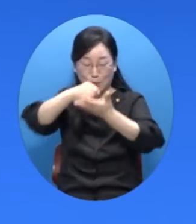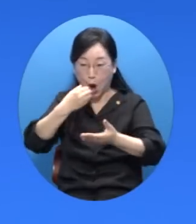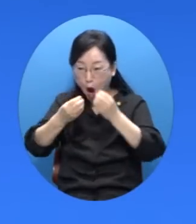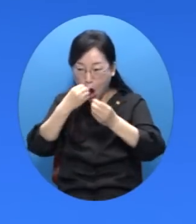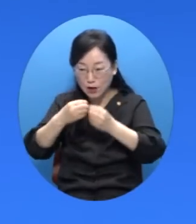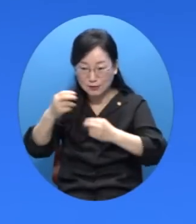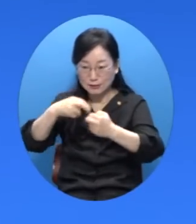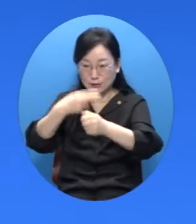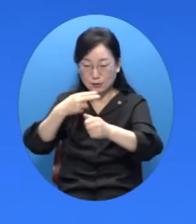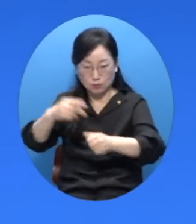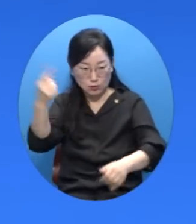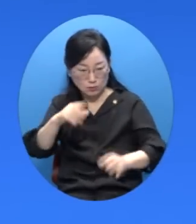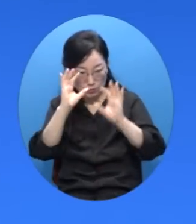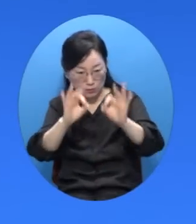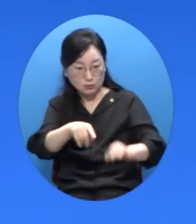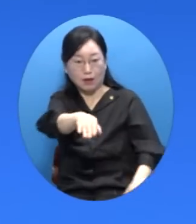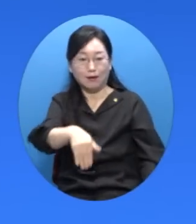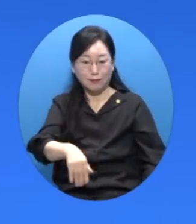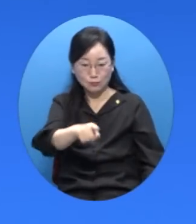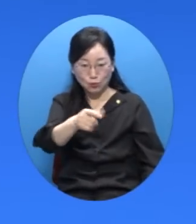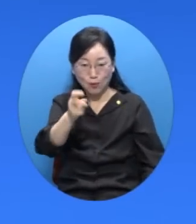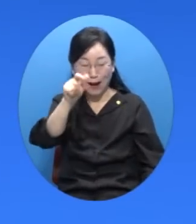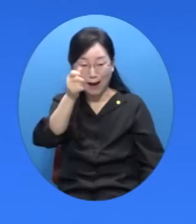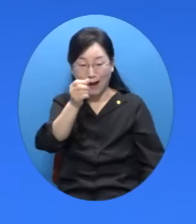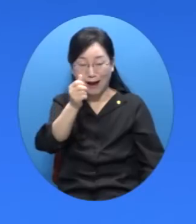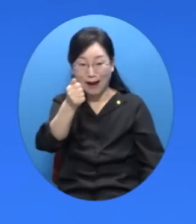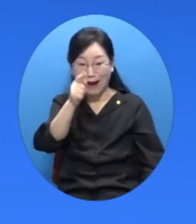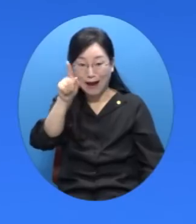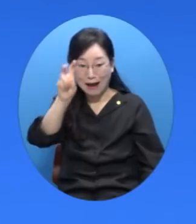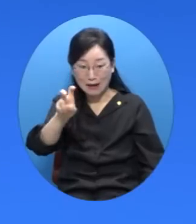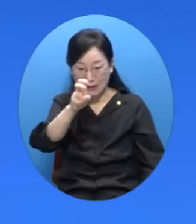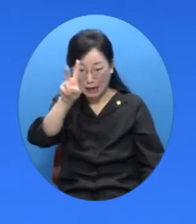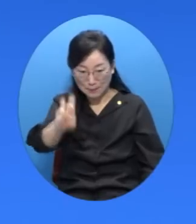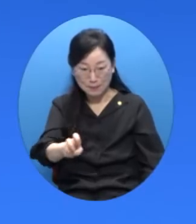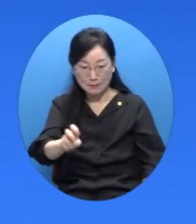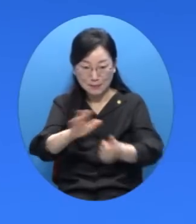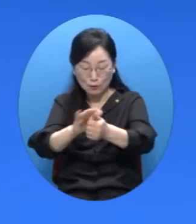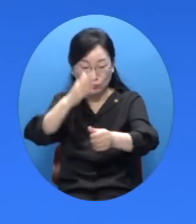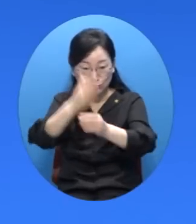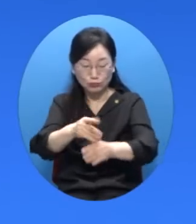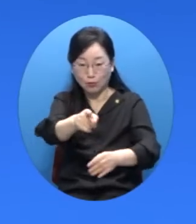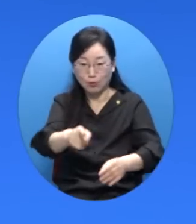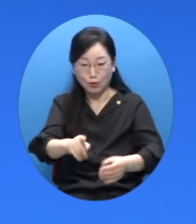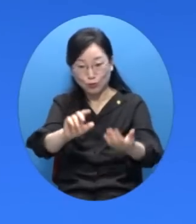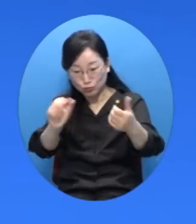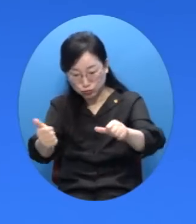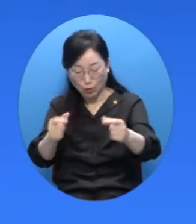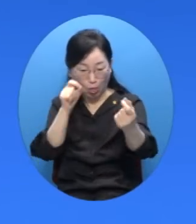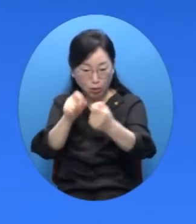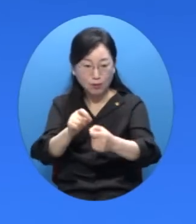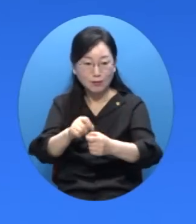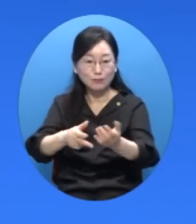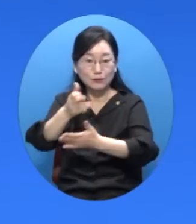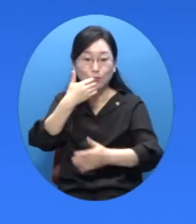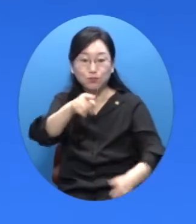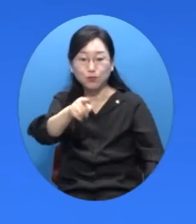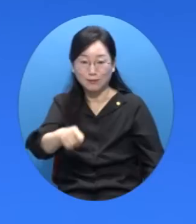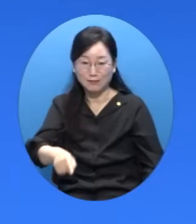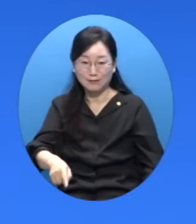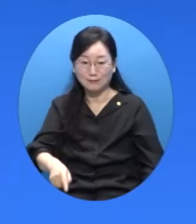지금 항암 치료를 오늘 내일 할 사람 죽어갈 사람이 피자를 먹고 있다고. 그런데 하여간